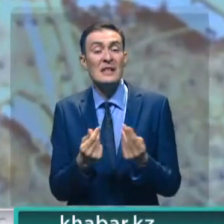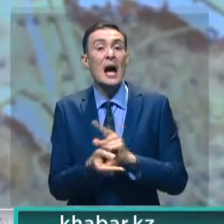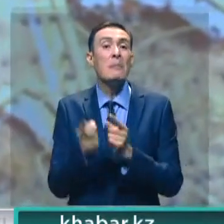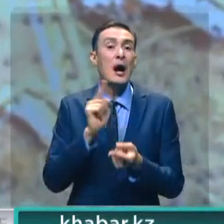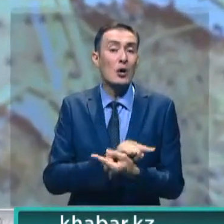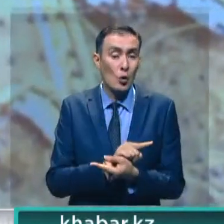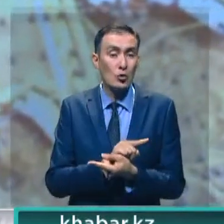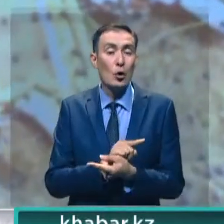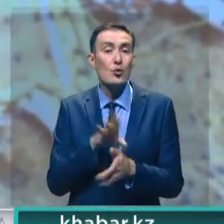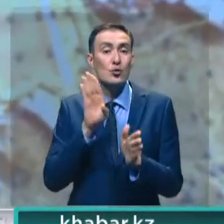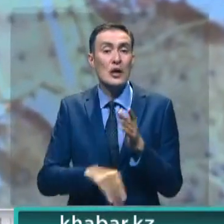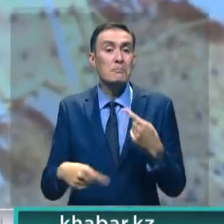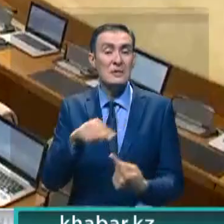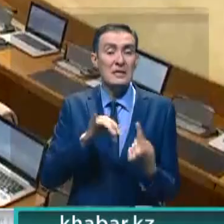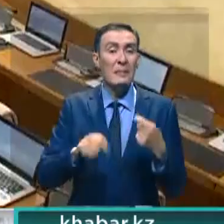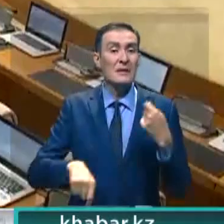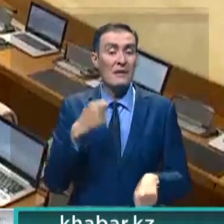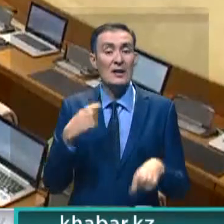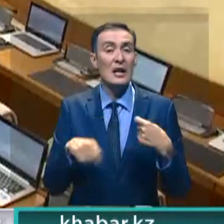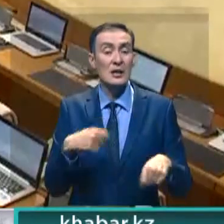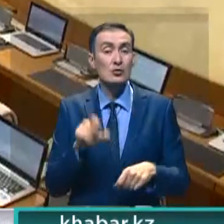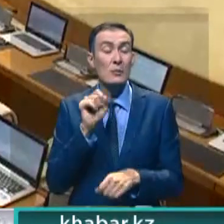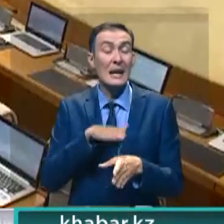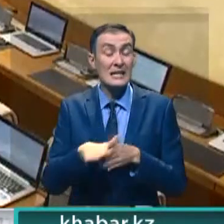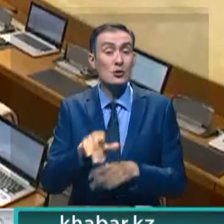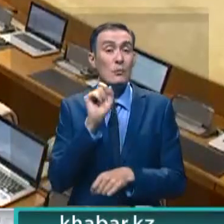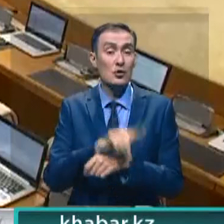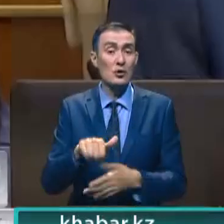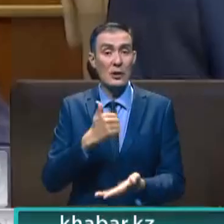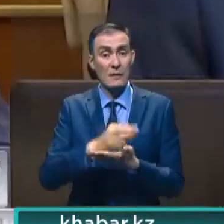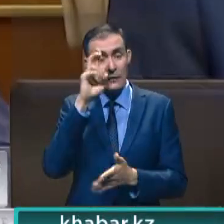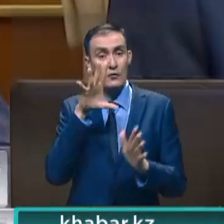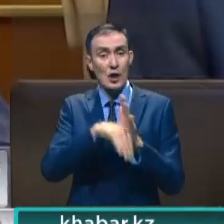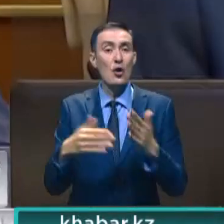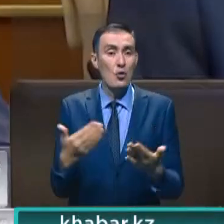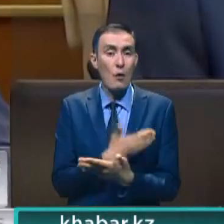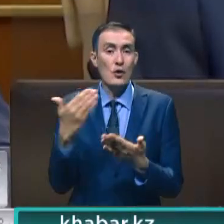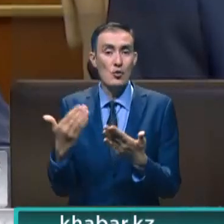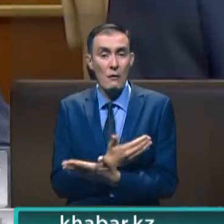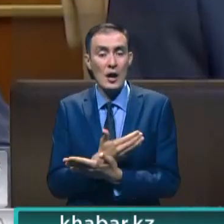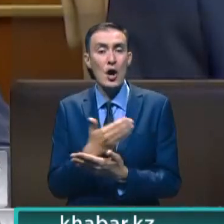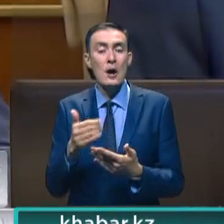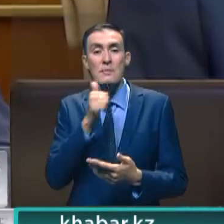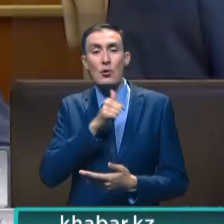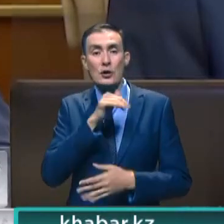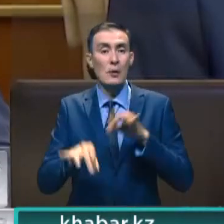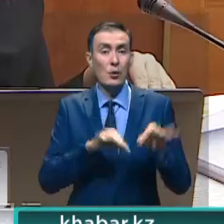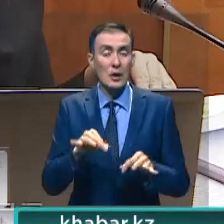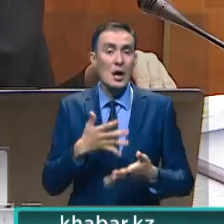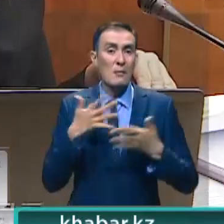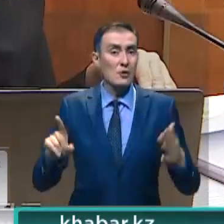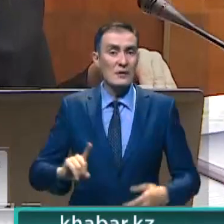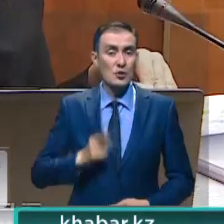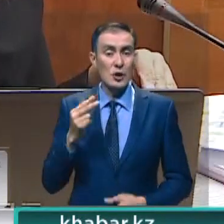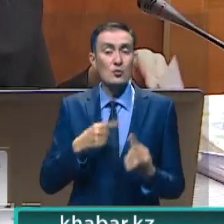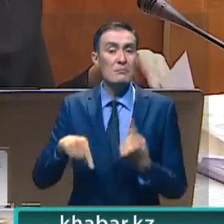наоборот, кошмарит бизнес и даже подрывает реализацию поручений главы государства, внедряя все новые и новые пилотные проекты. Большое